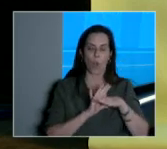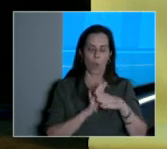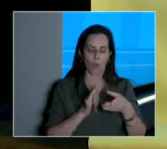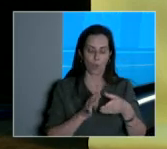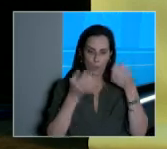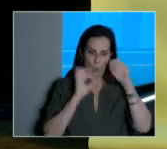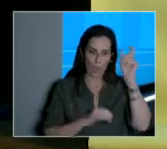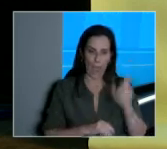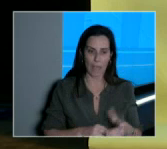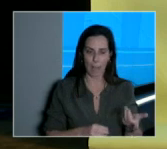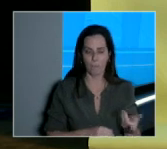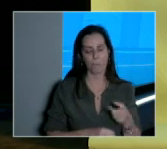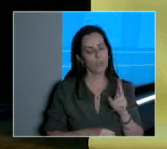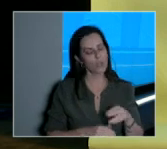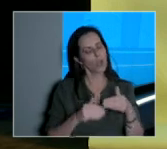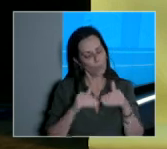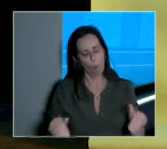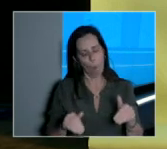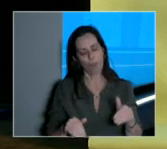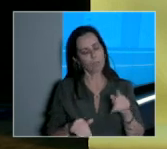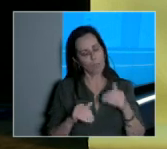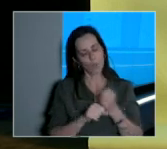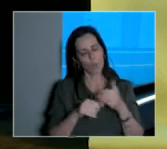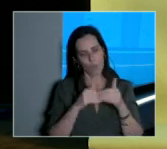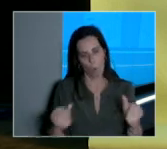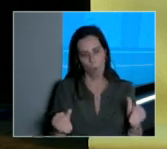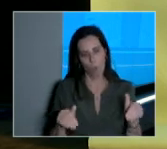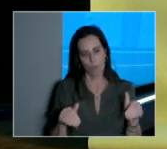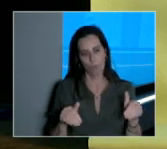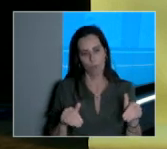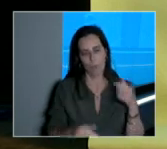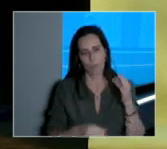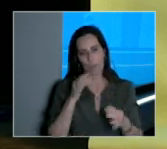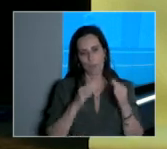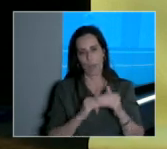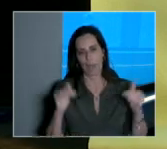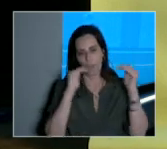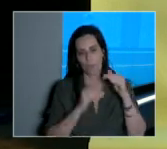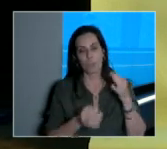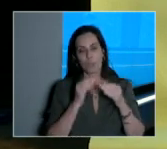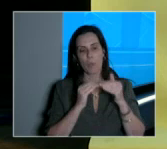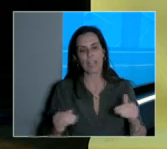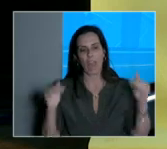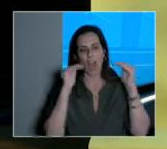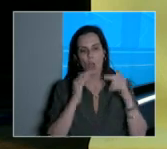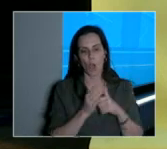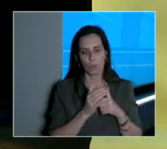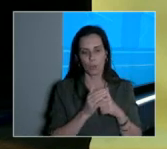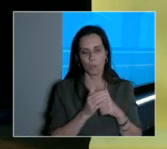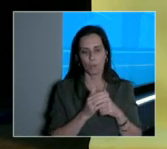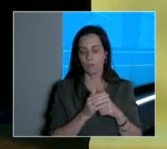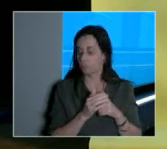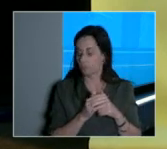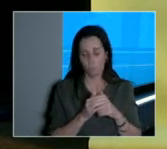האדם וחירותו, או לא? יש גבול וצריך לשים את הגבולות לבית המשפט העליון. בית המשפט העליון